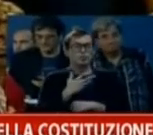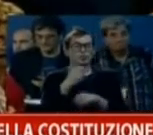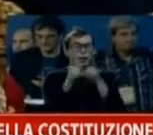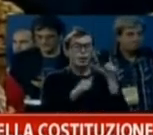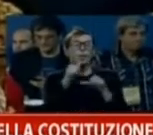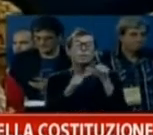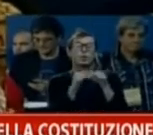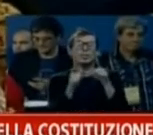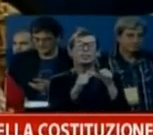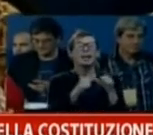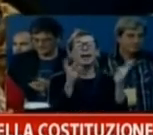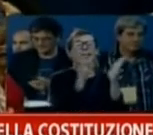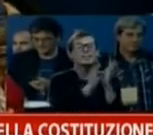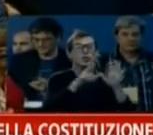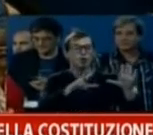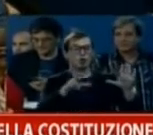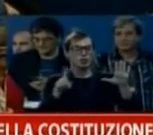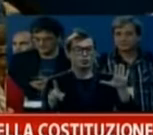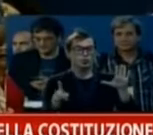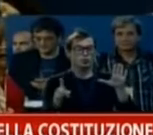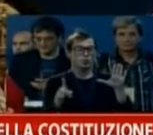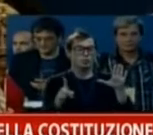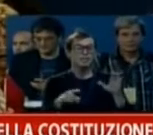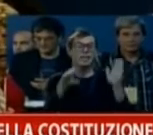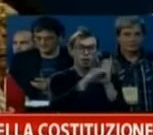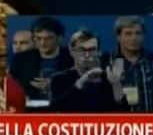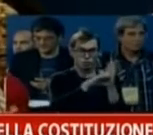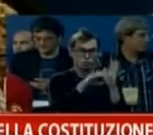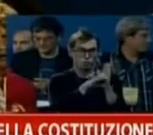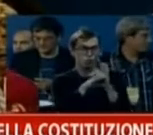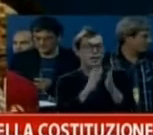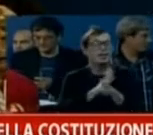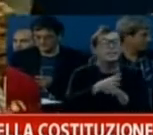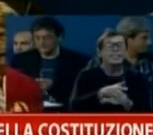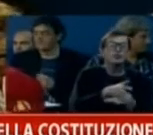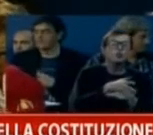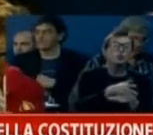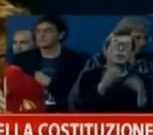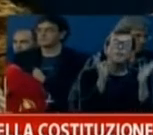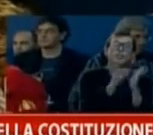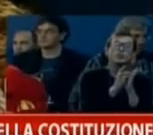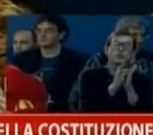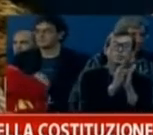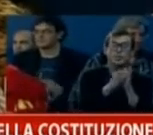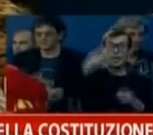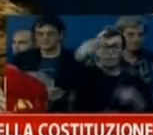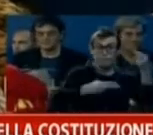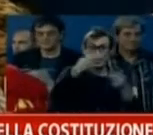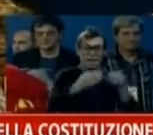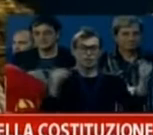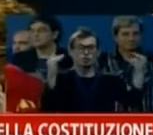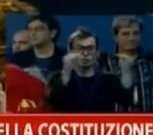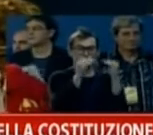l'articolo 81 della Costituzione introducendo il principio del pareggio di bilancio. Non sono